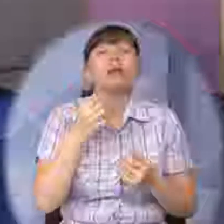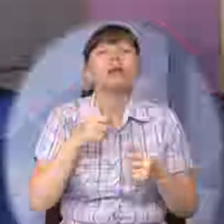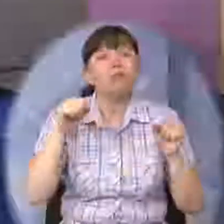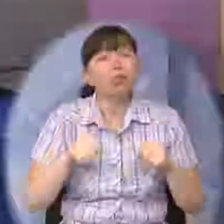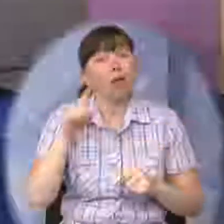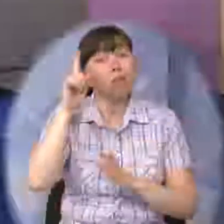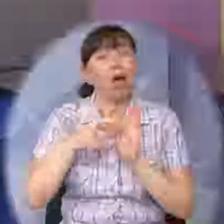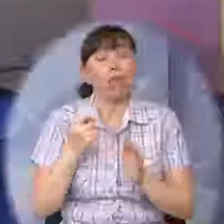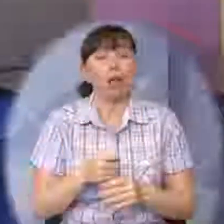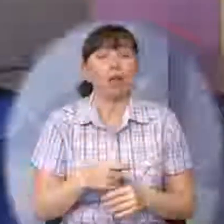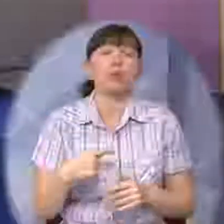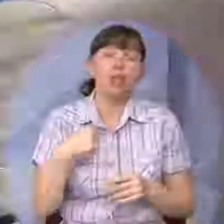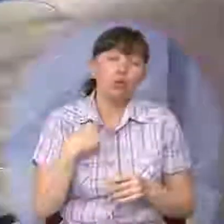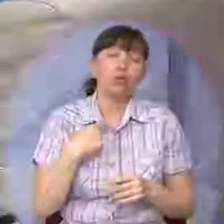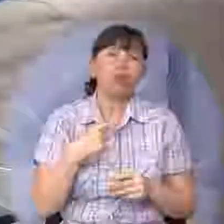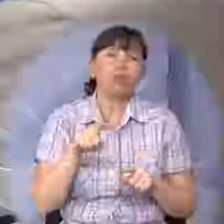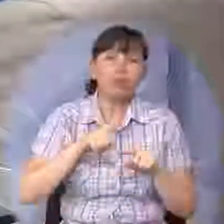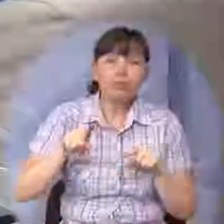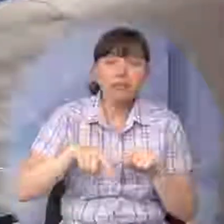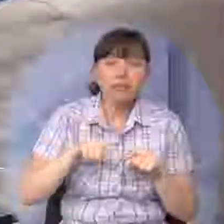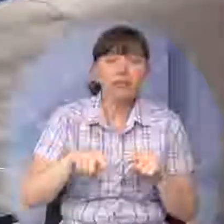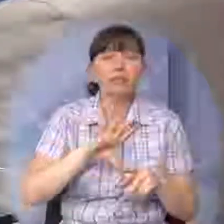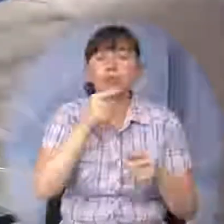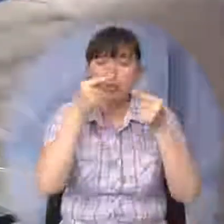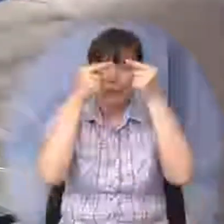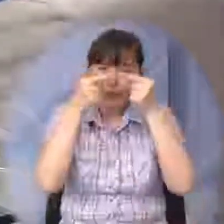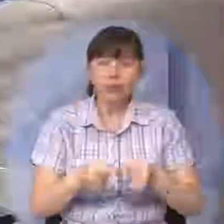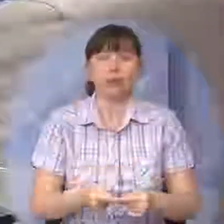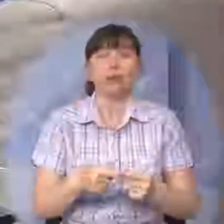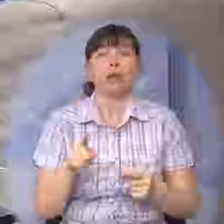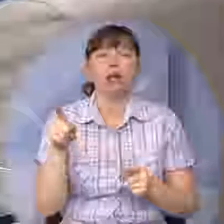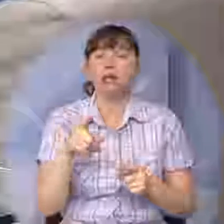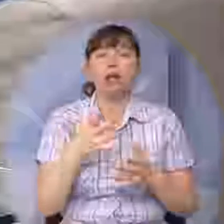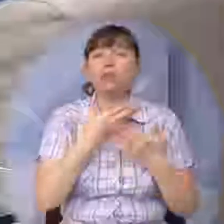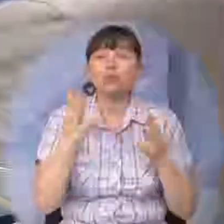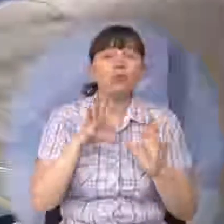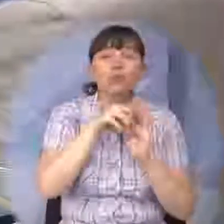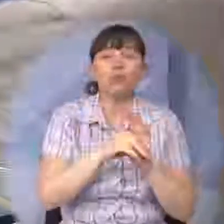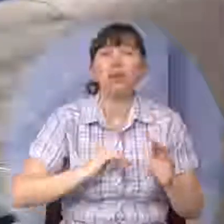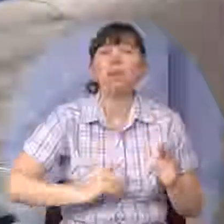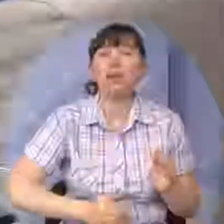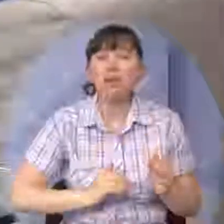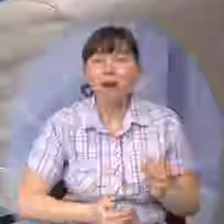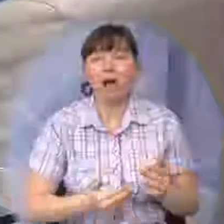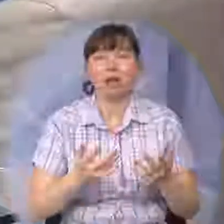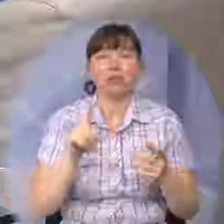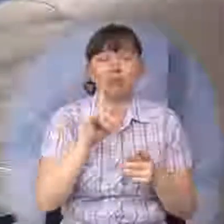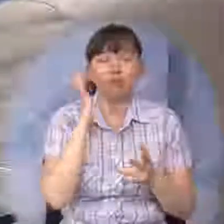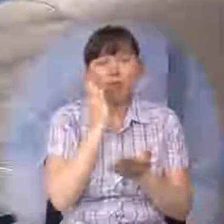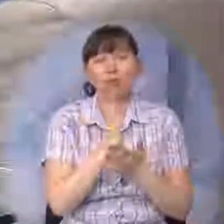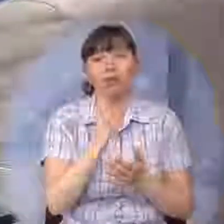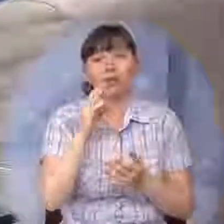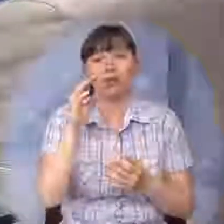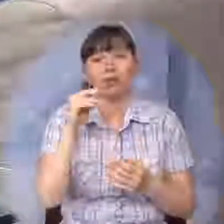Din motiv poate că datele care există nu sunt comprehensive, da? Nu includ și prestatorii privați, din cauza asta că sunt dea date